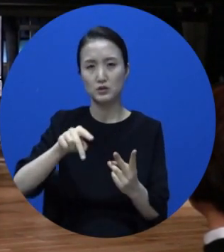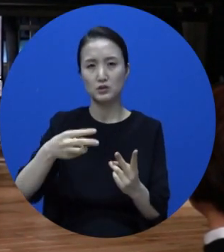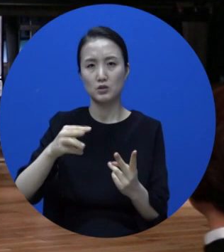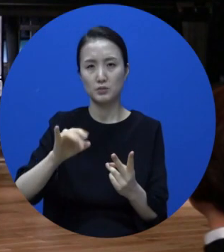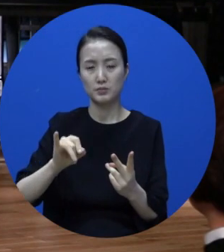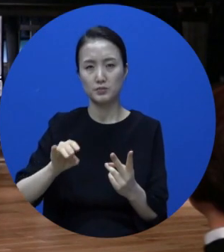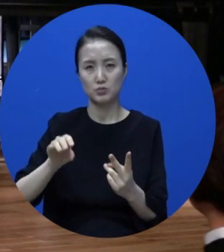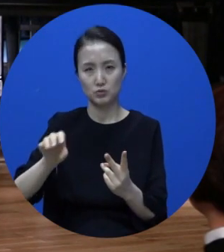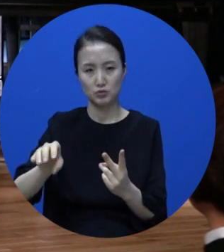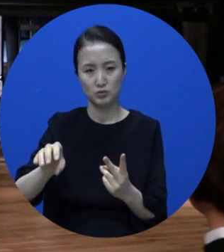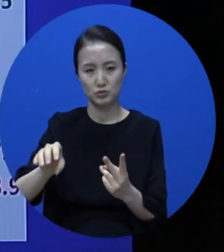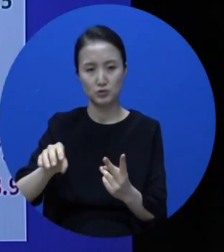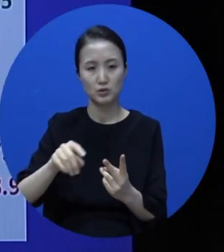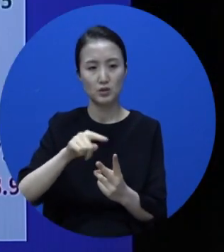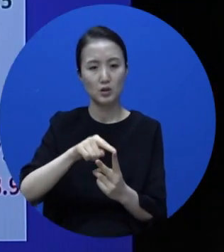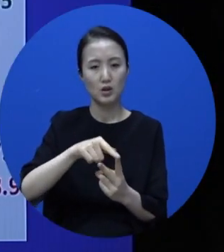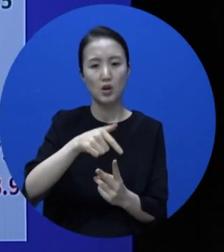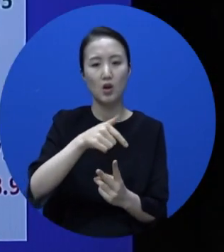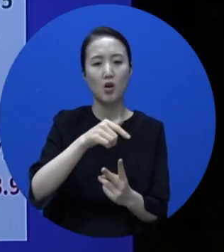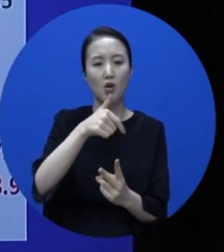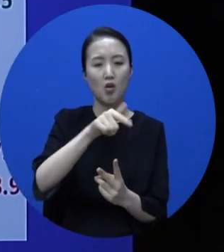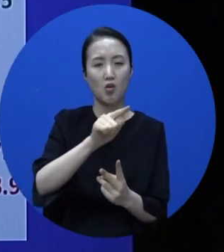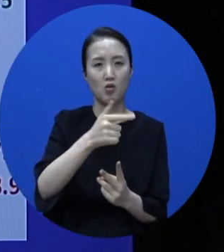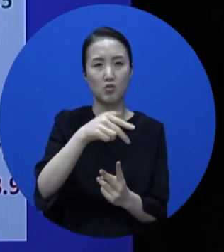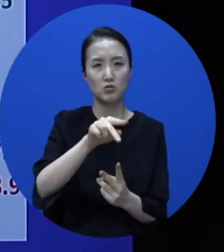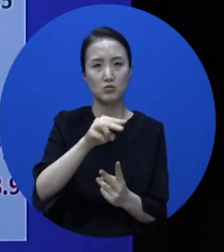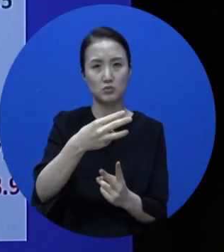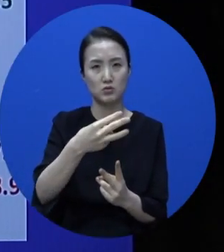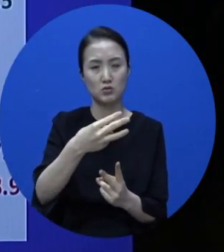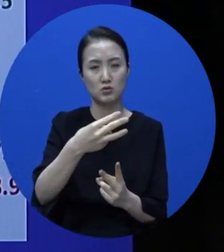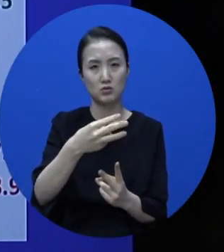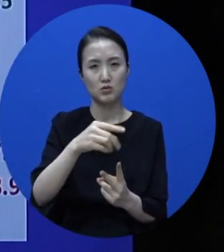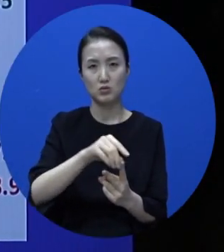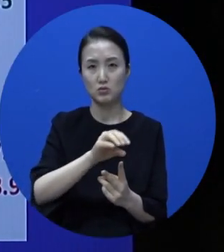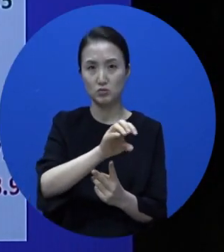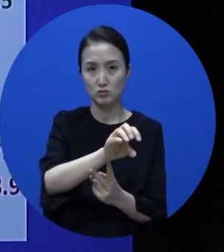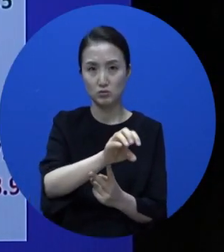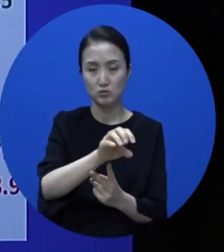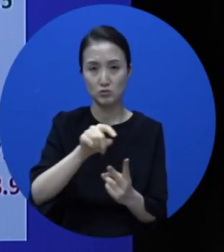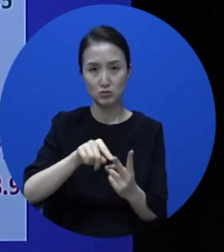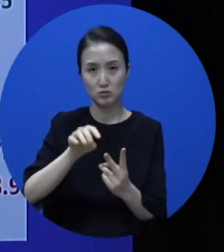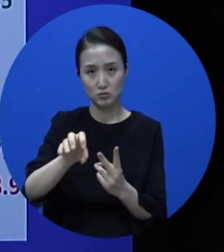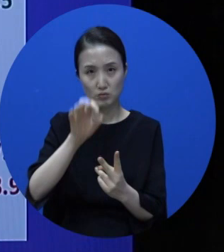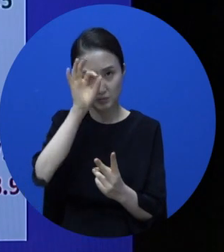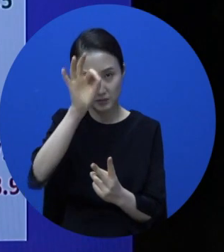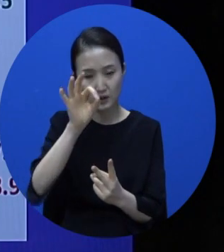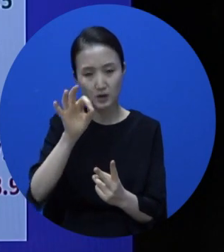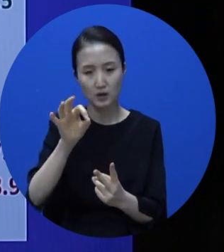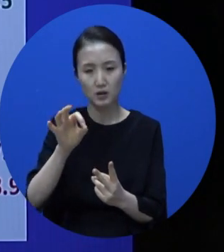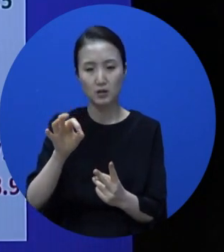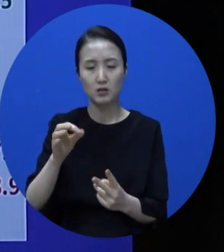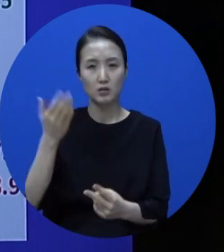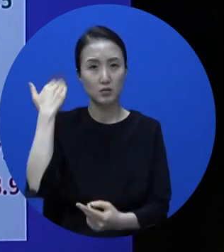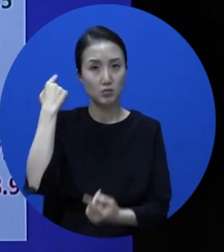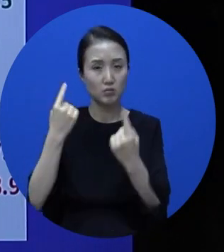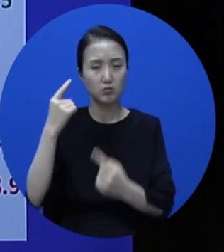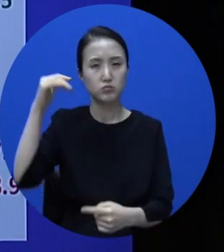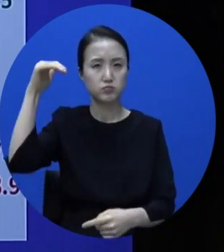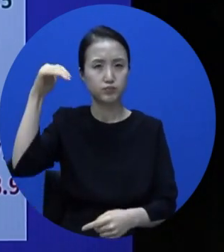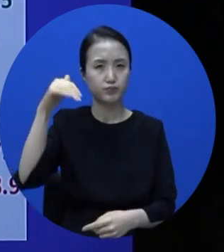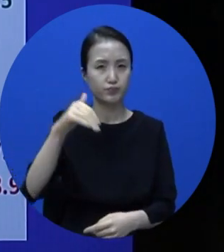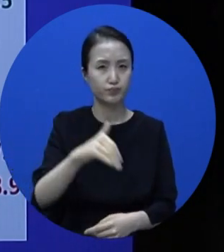9분된다 근데 건설 투자와 설비투자가 어때요 계속 하락하고 있죠 급락하고